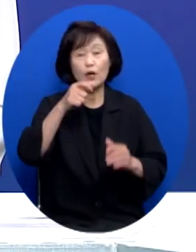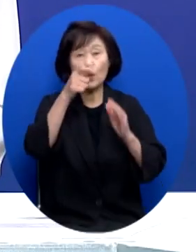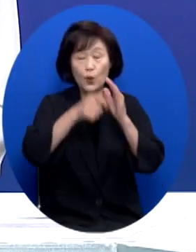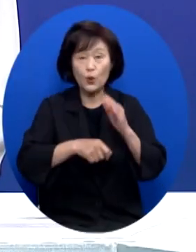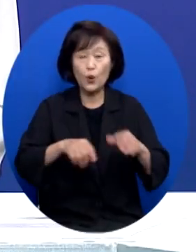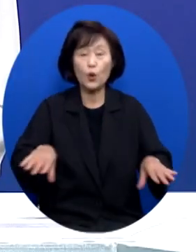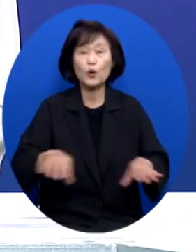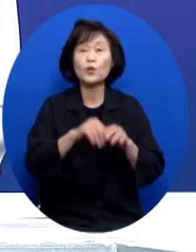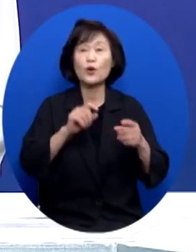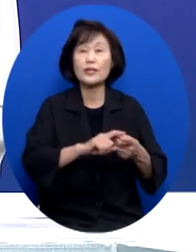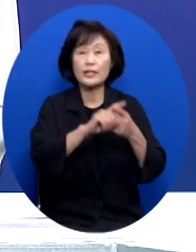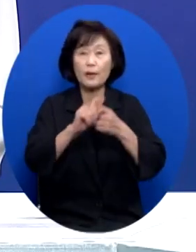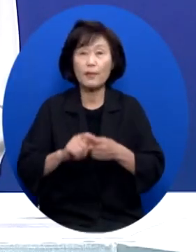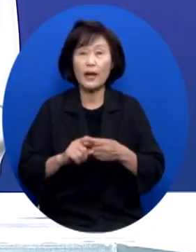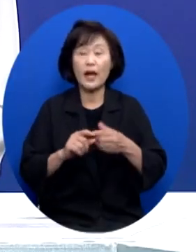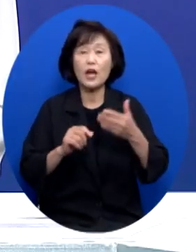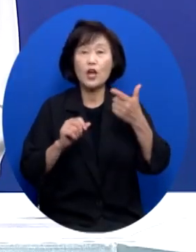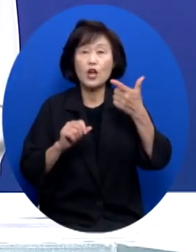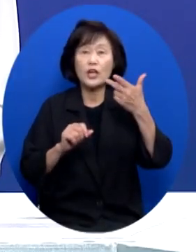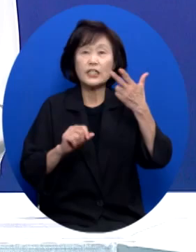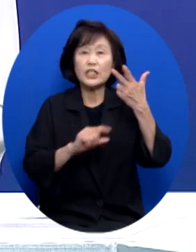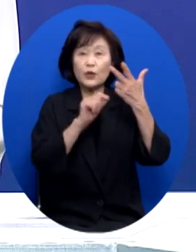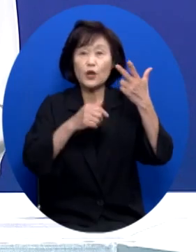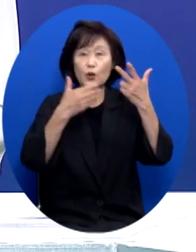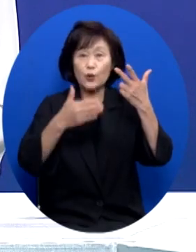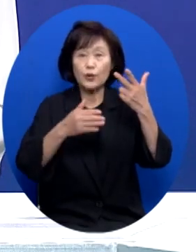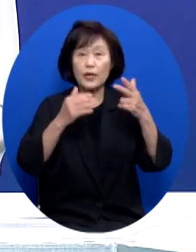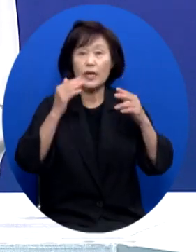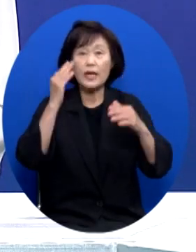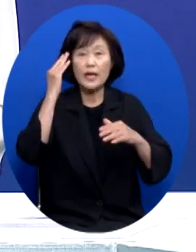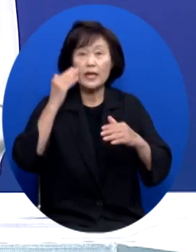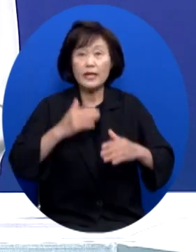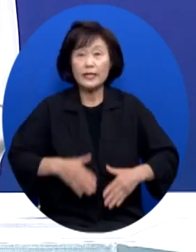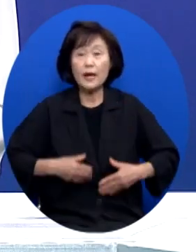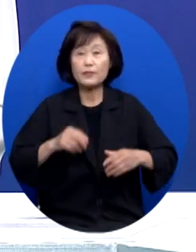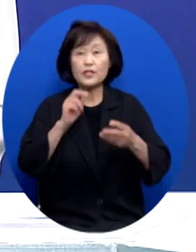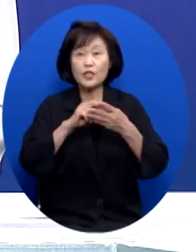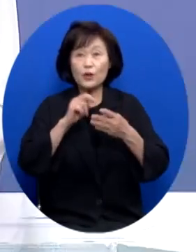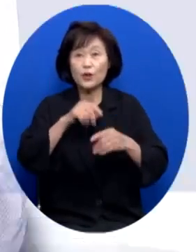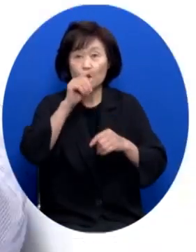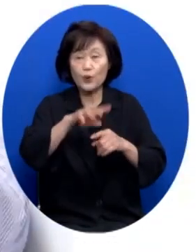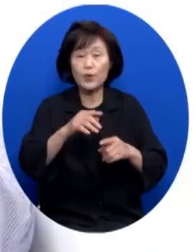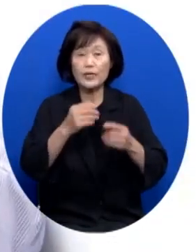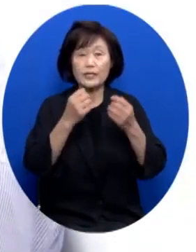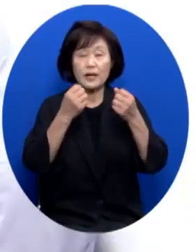한국장로교총연합회가 오는 9일 남서울교회에서 한국장로교회 날 대회를 엽니다.